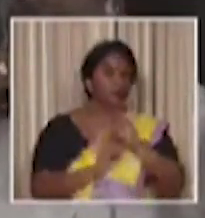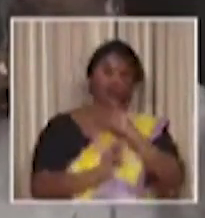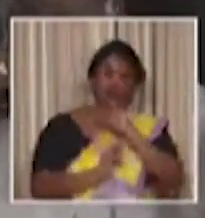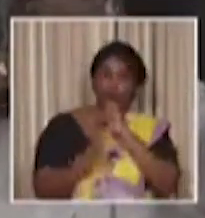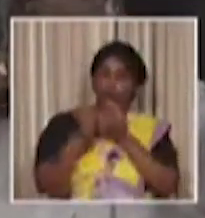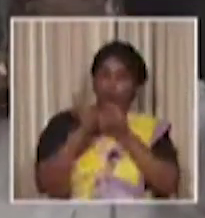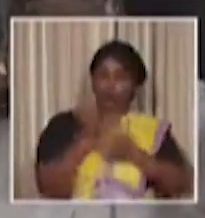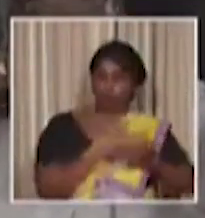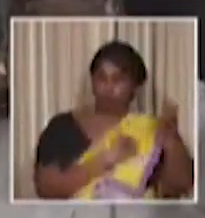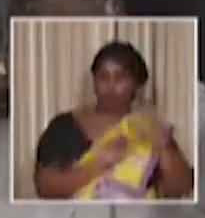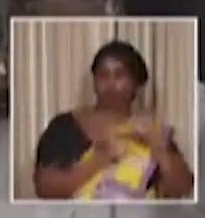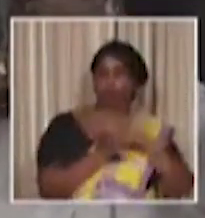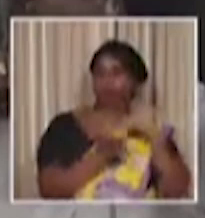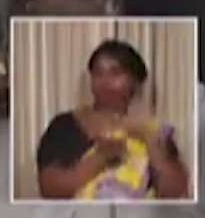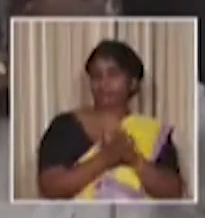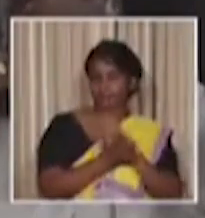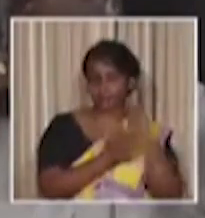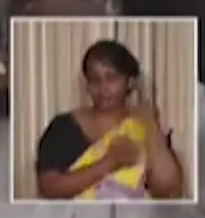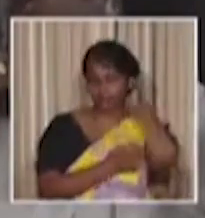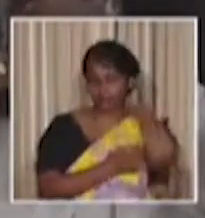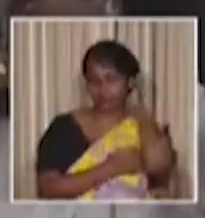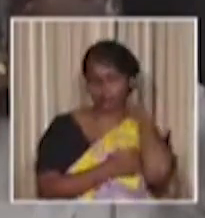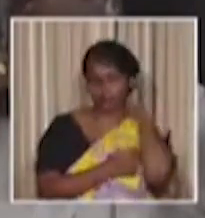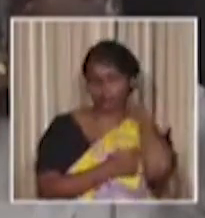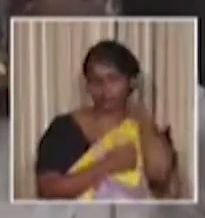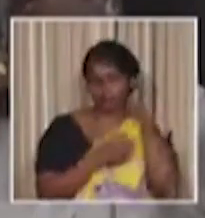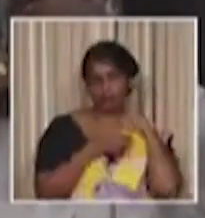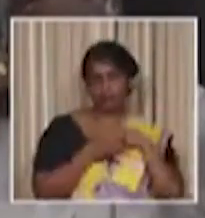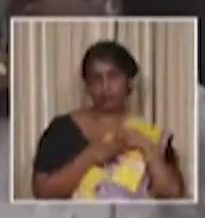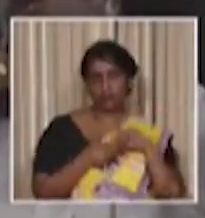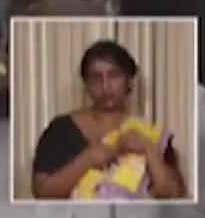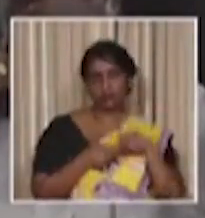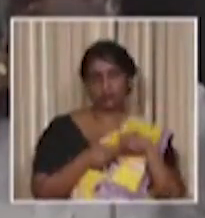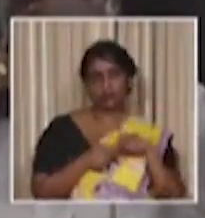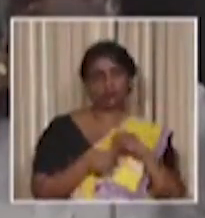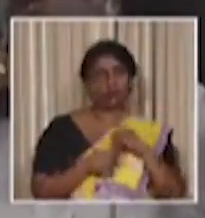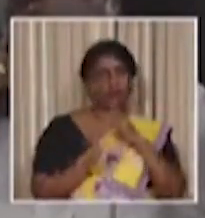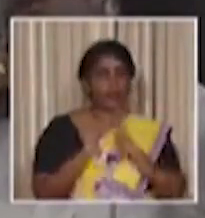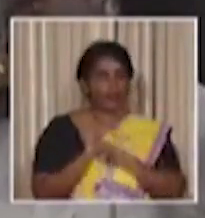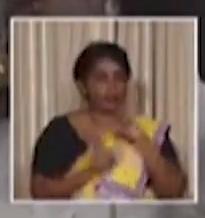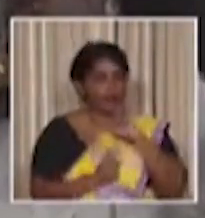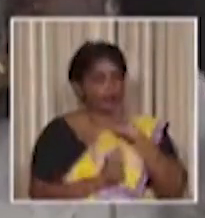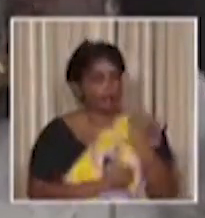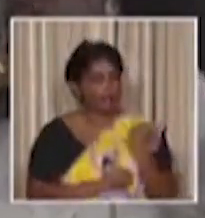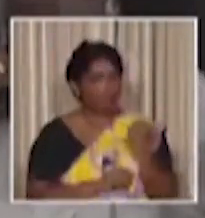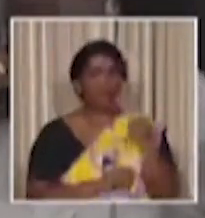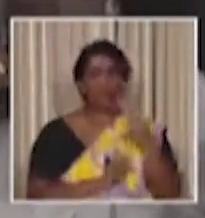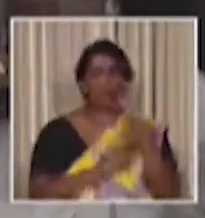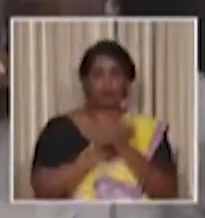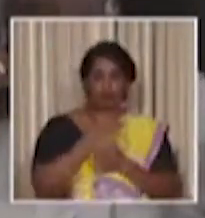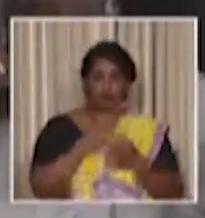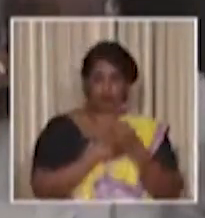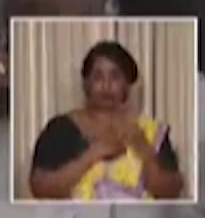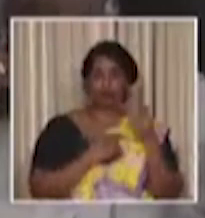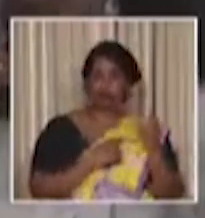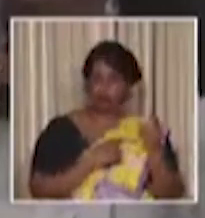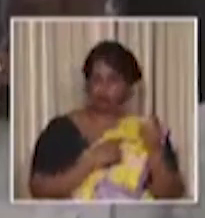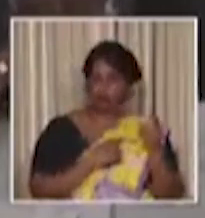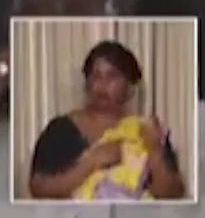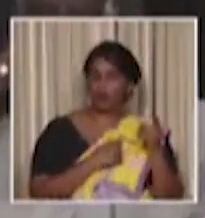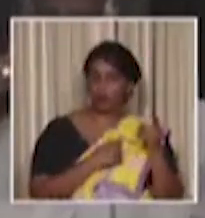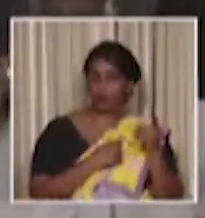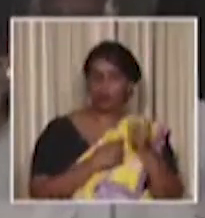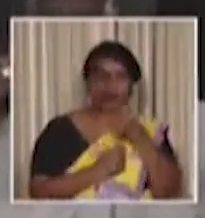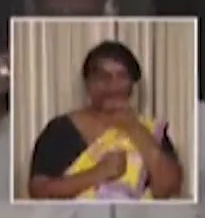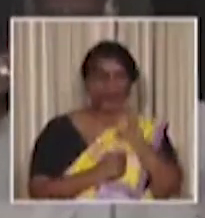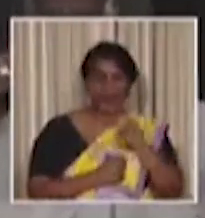පැවරීම සිදු වීමේ ජුරිස්ඩික්ෂන් එක තීන්දුව වෙන්නේ. අධිකරණ බලය. මහේස්ත්‍රාත් අධිකරණයට දැන් හෙරොයින් ගත්තොත් ඩයිස්ටයිල් මෝෆින්